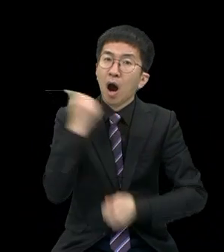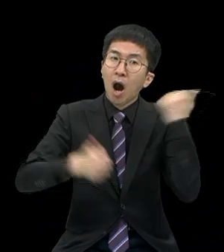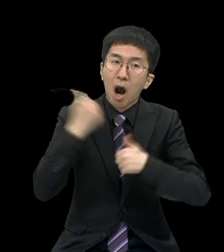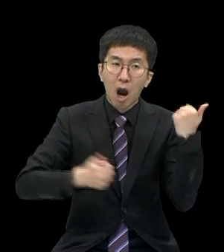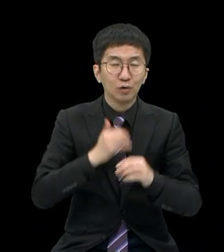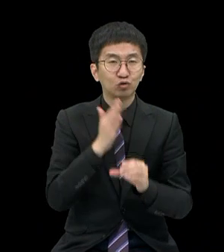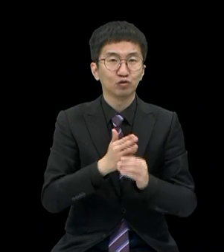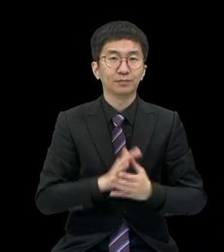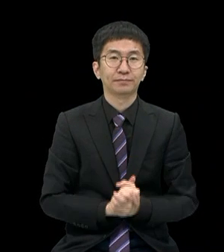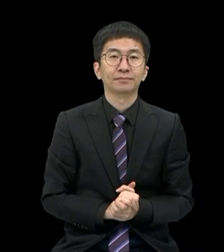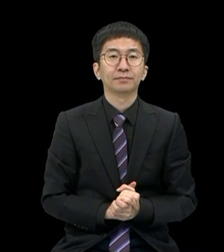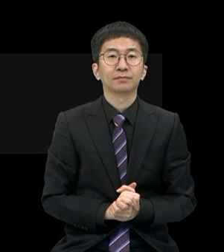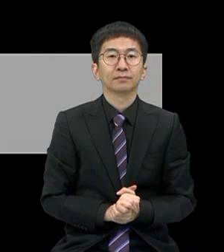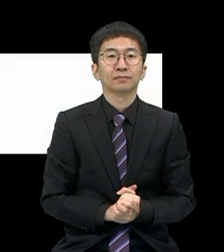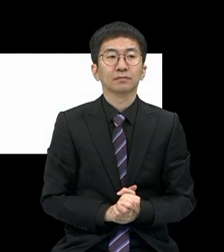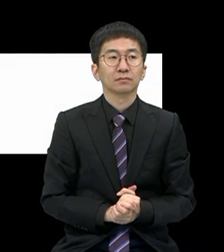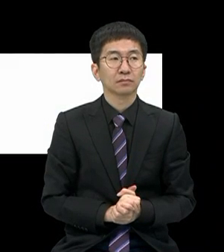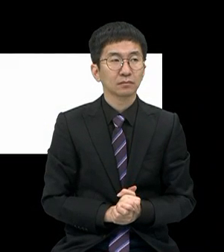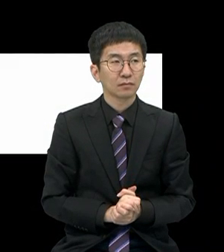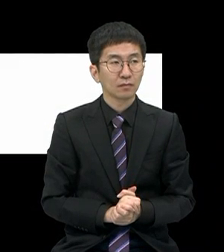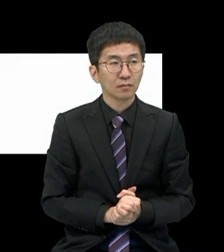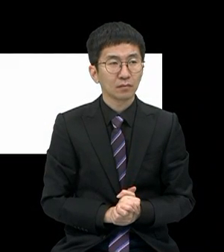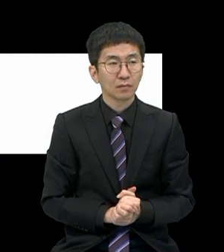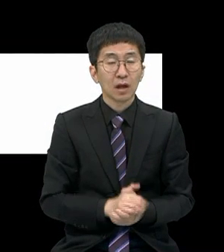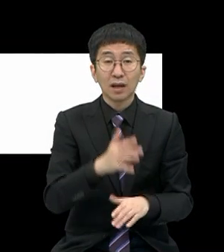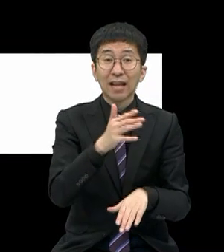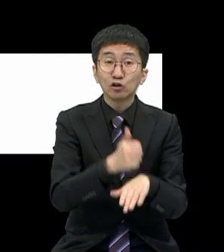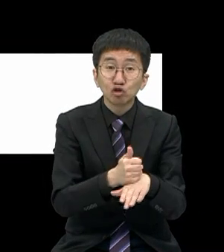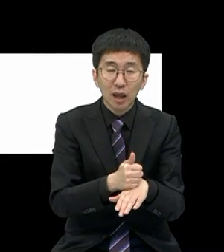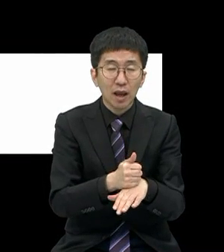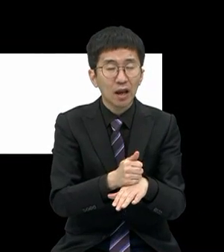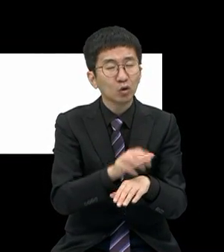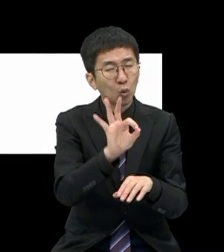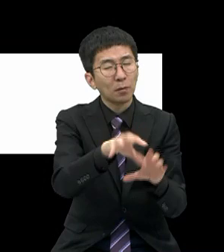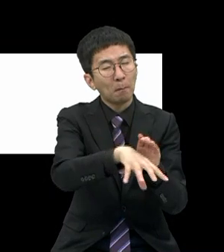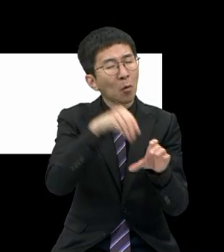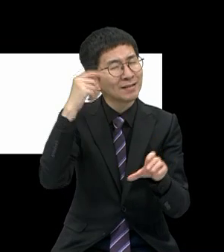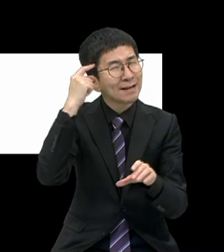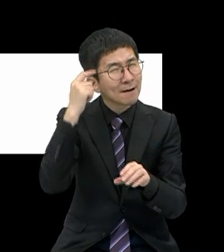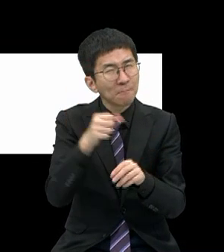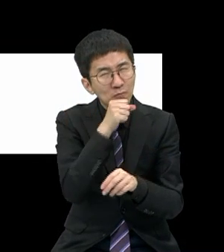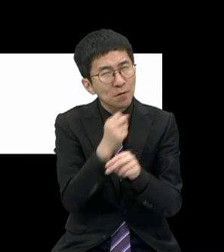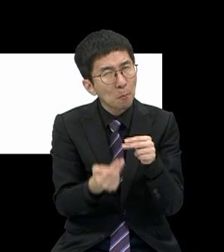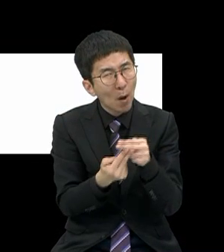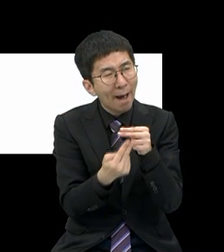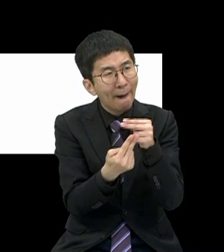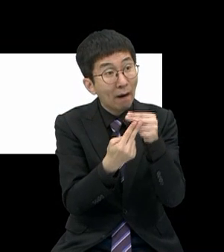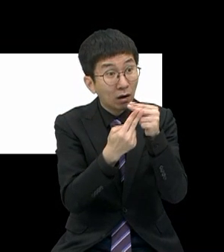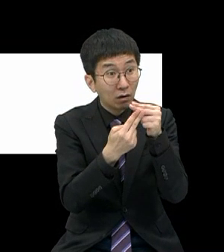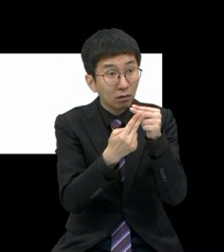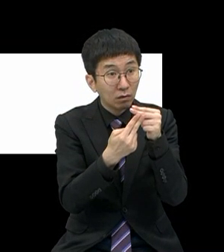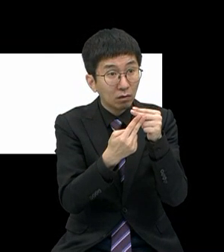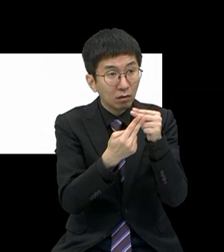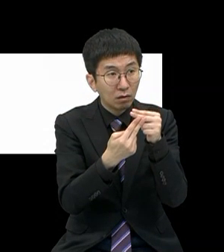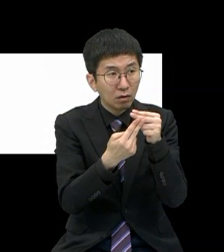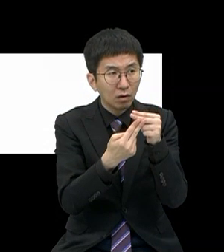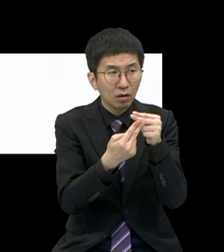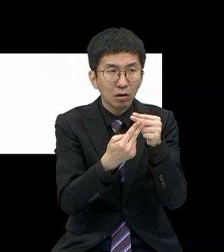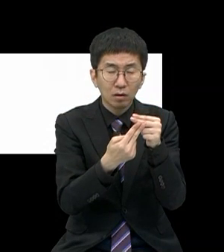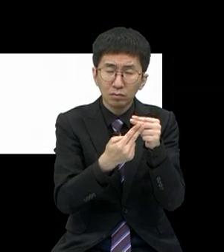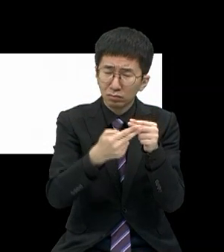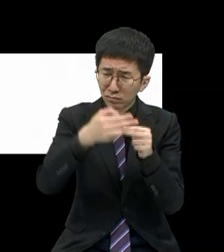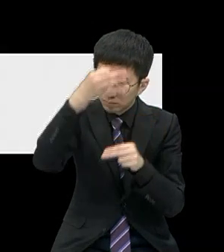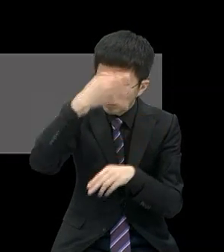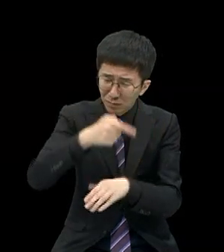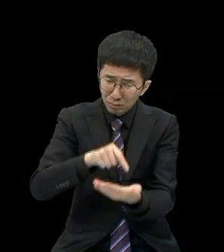터뜨립니다 한꺼번에 7 금 하려고 애 7 가방보다 더 쓰세요 감상 파 레이카 아니면 좀 4 답은 거다 만점 별명이